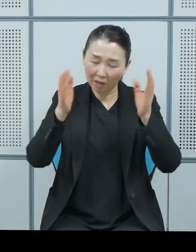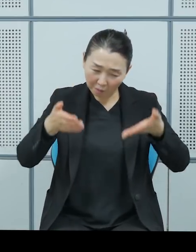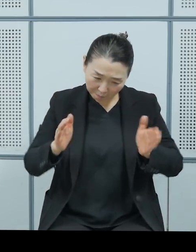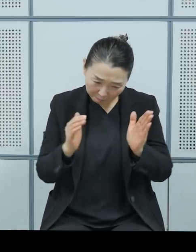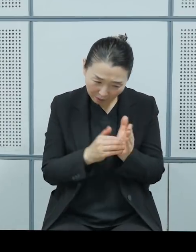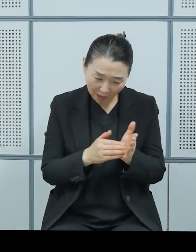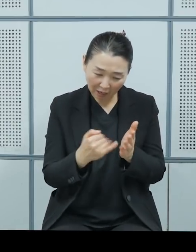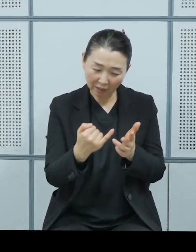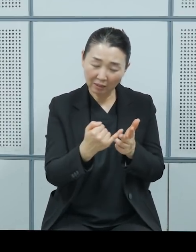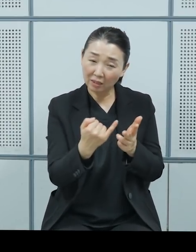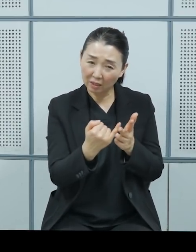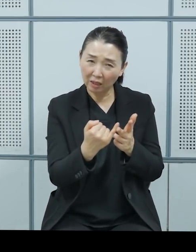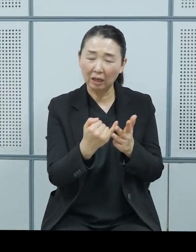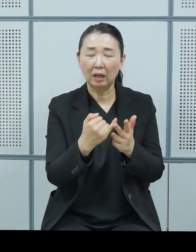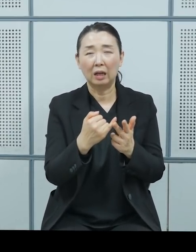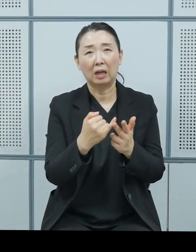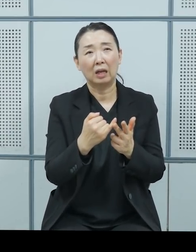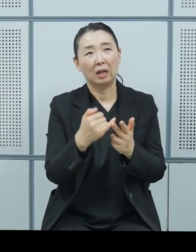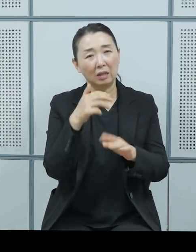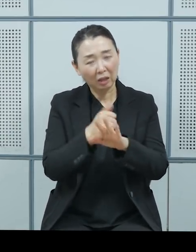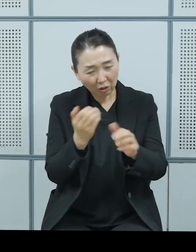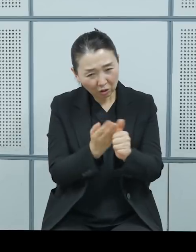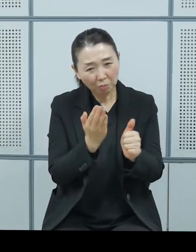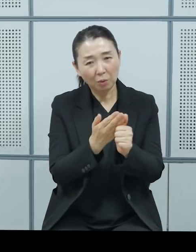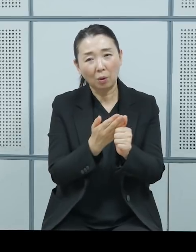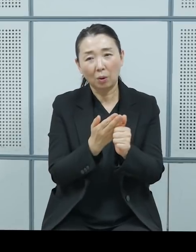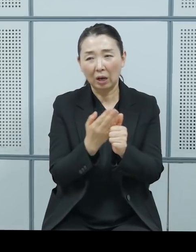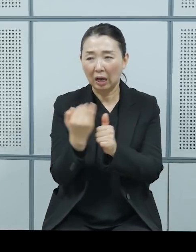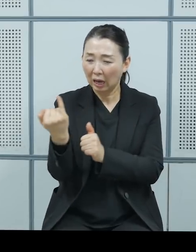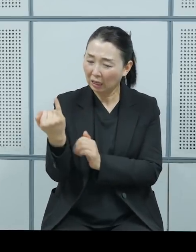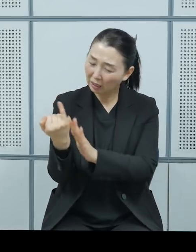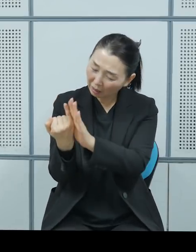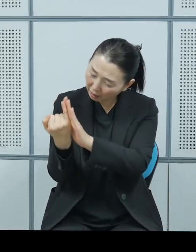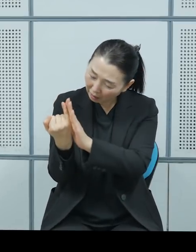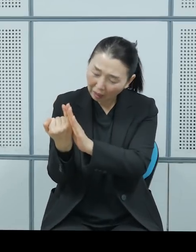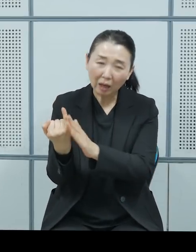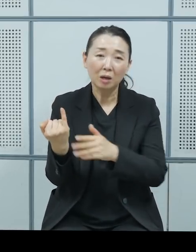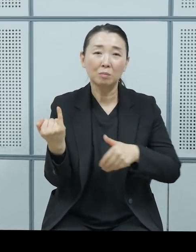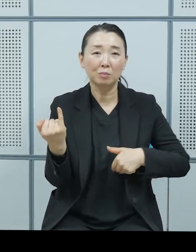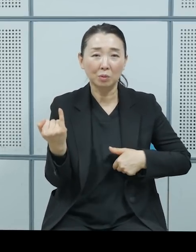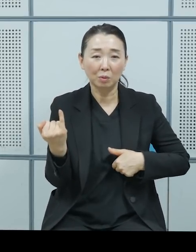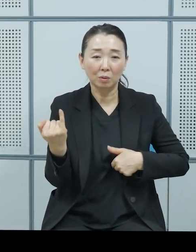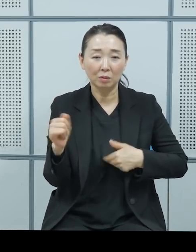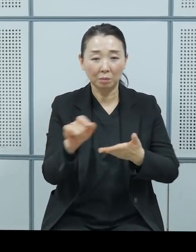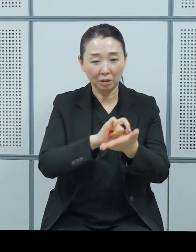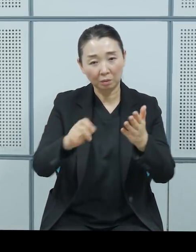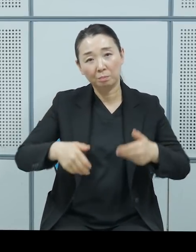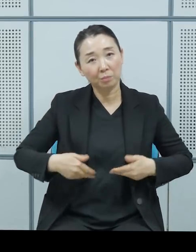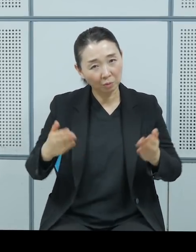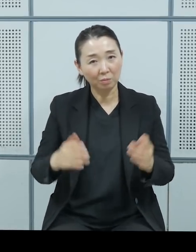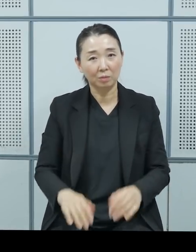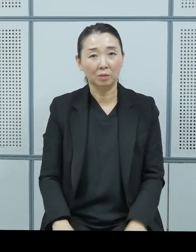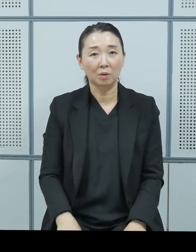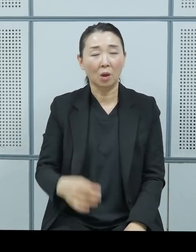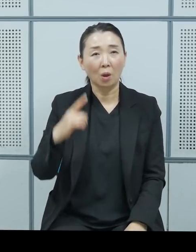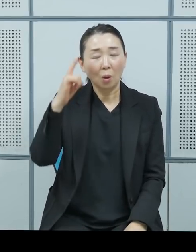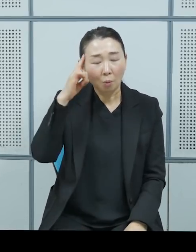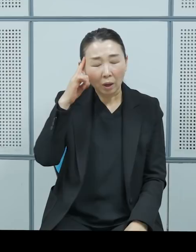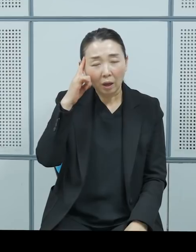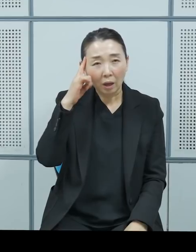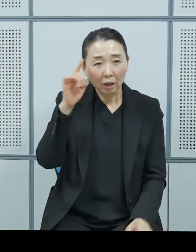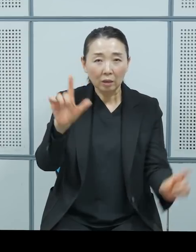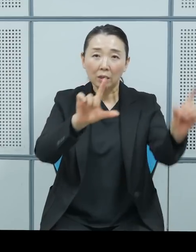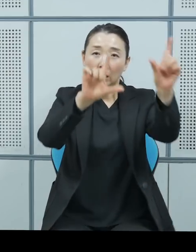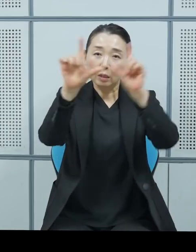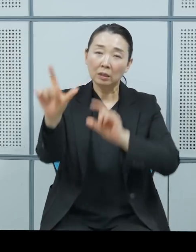출산해서 셋째 아이를 나중에는 돌봐야 되고 아내 네네네. 간병하고 네네네. 이러니까요. 다이어리를 쓸 필요가 없어요. 똑같은